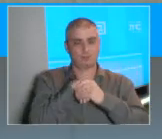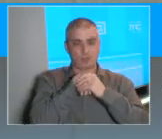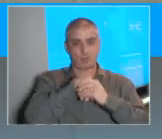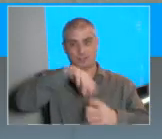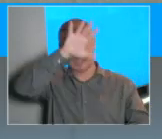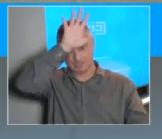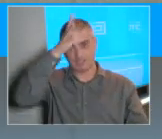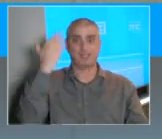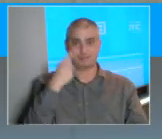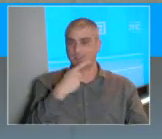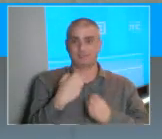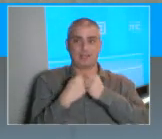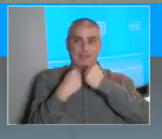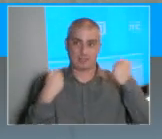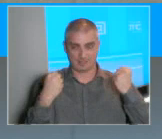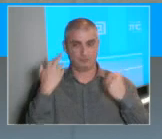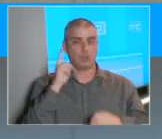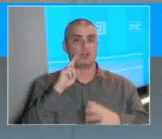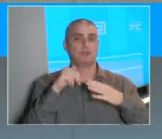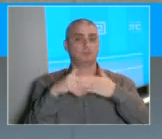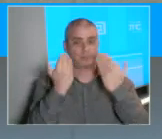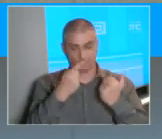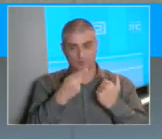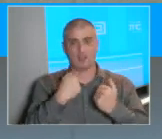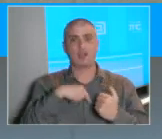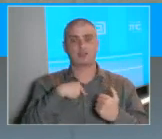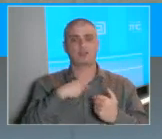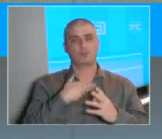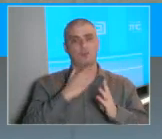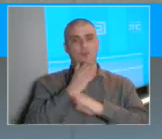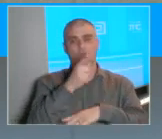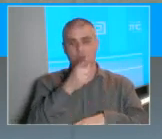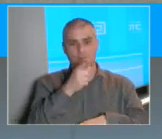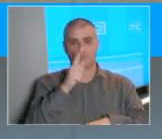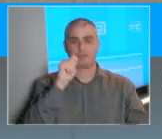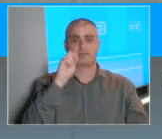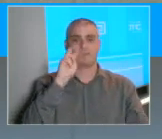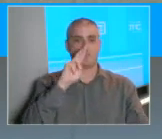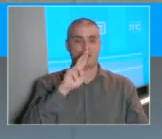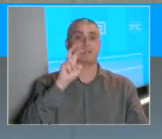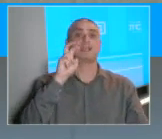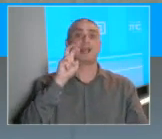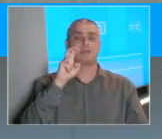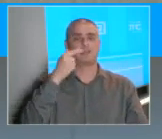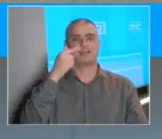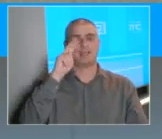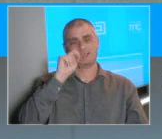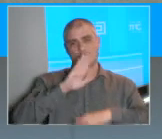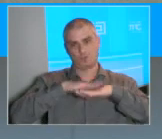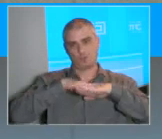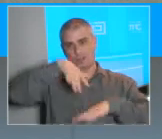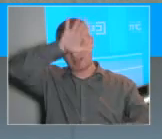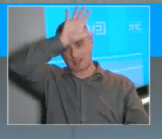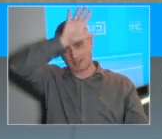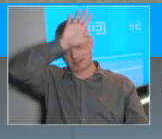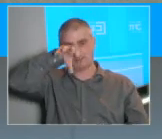איראן, מאז הדרמה של יום שישי בבוקר, אנחנו רוצים לפנות לתמר אילם גינדין, מומחית